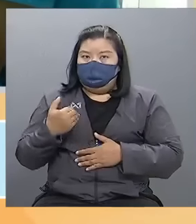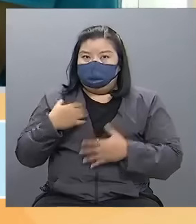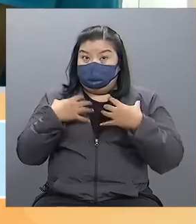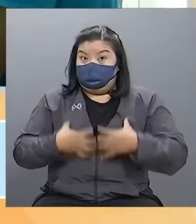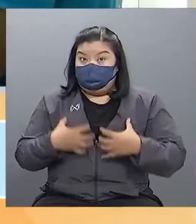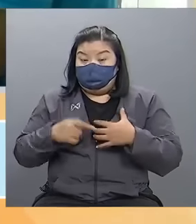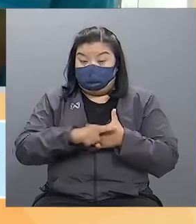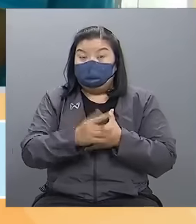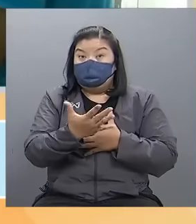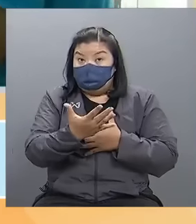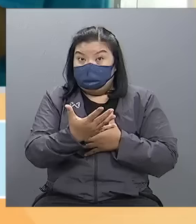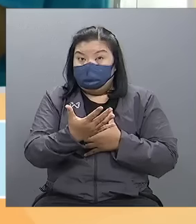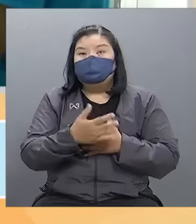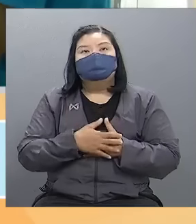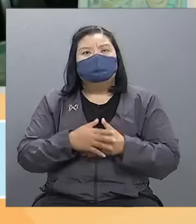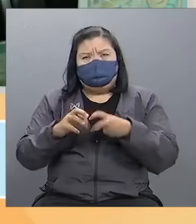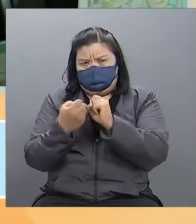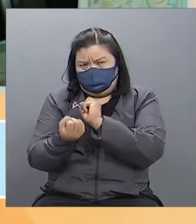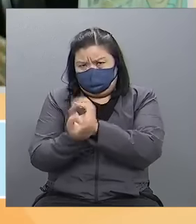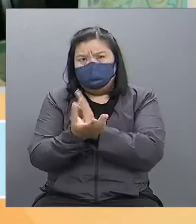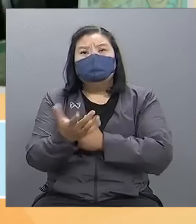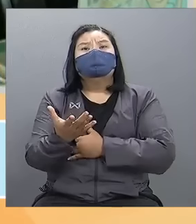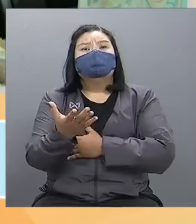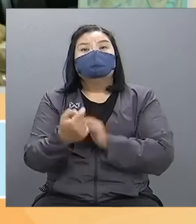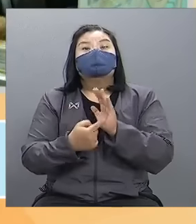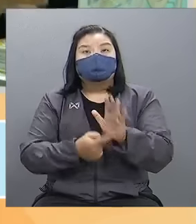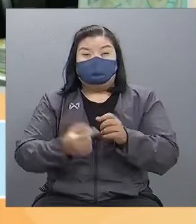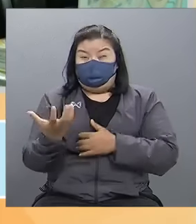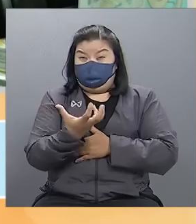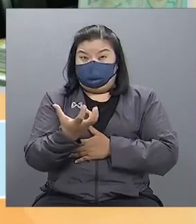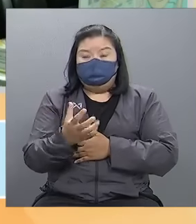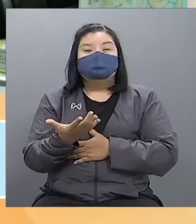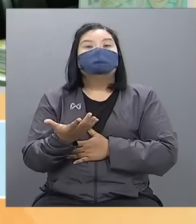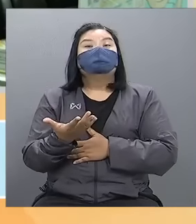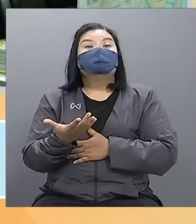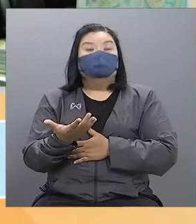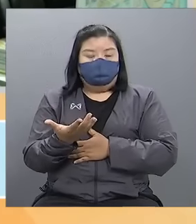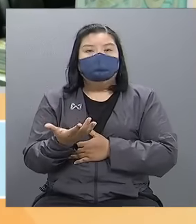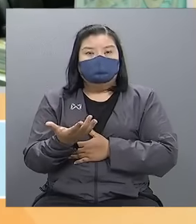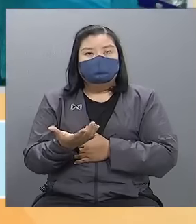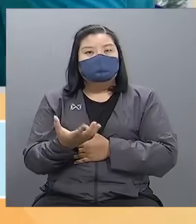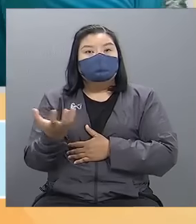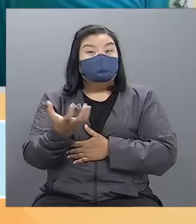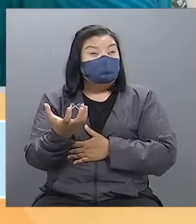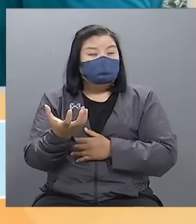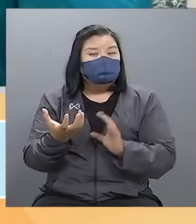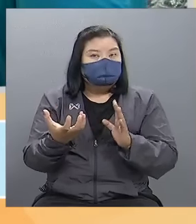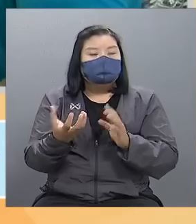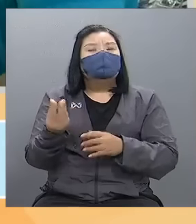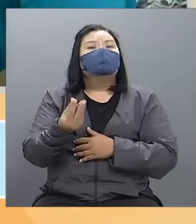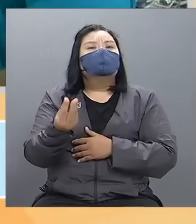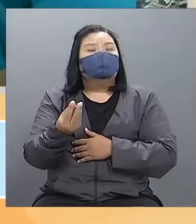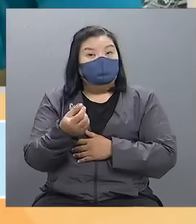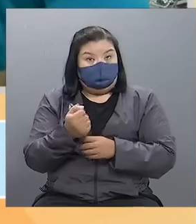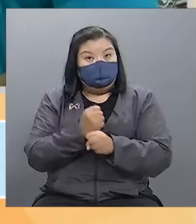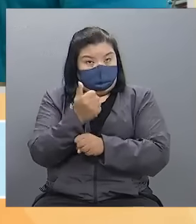แล้วก็ไมมปัจจัยเสียง เช่นพอวะรโลกวนท่านมีปัญหาต่อไปหา